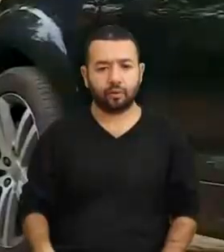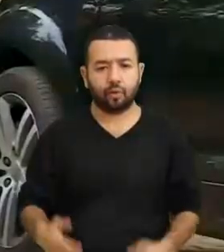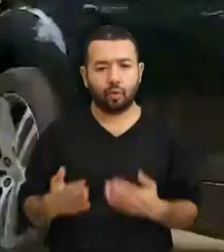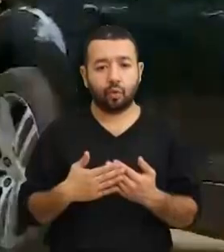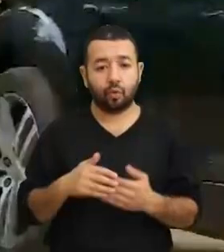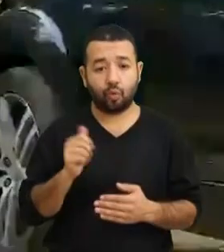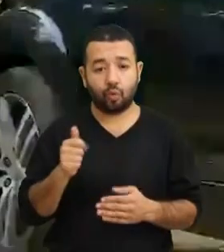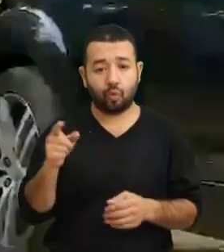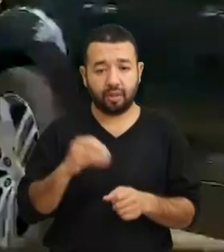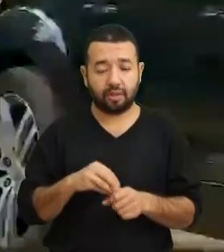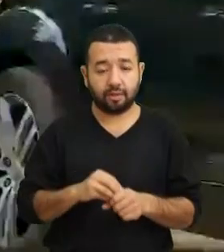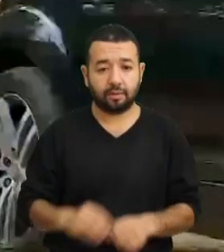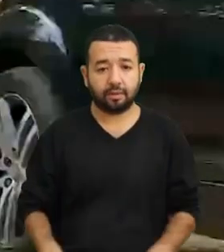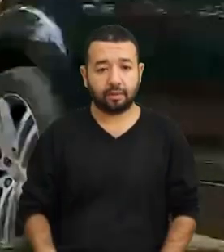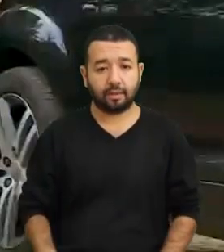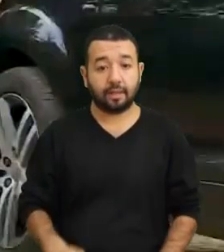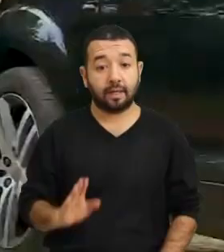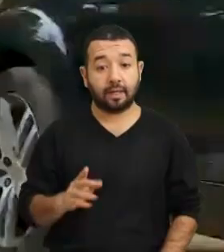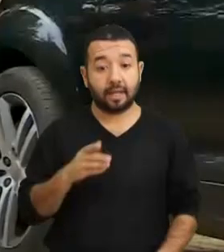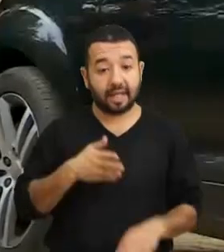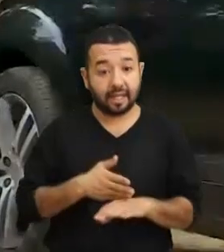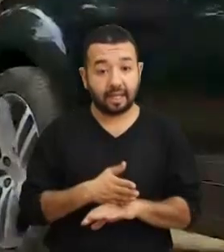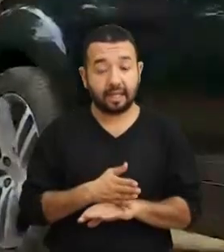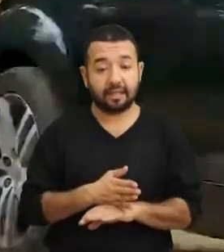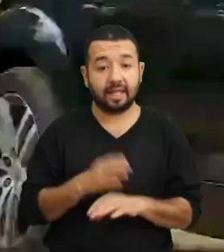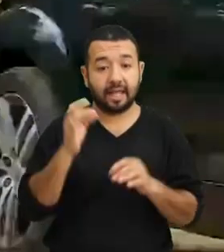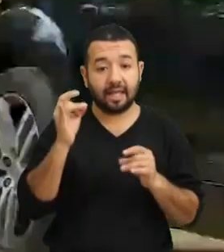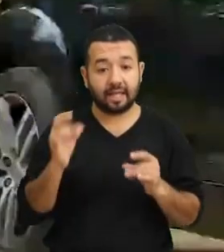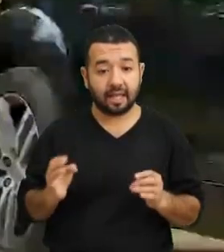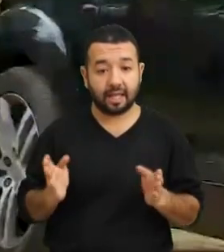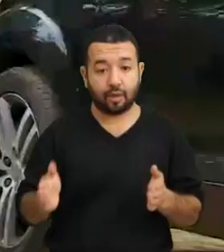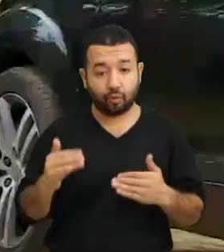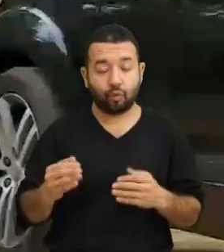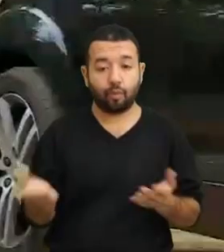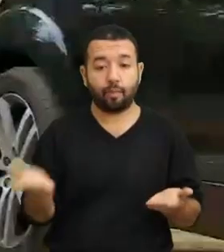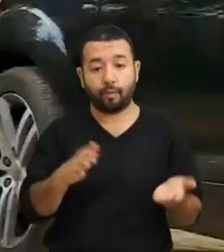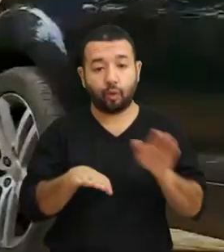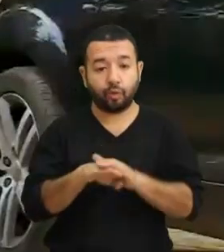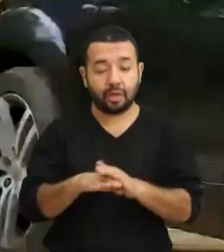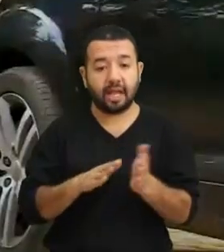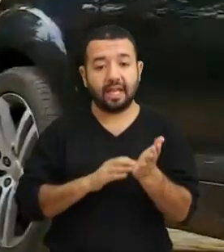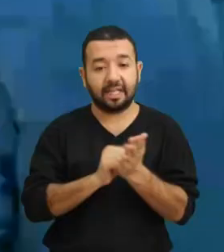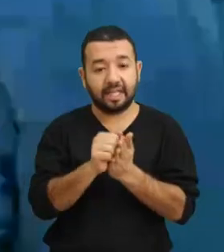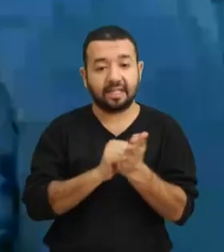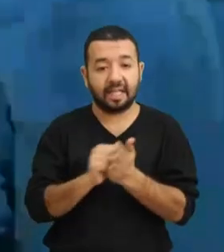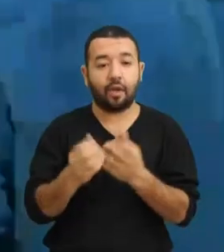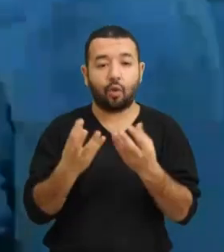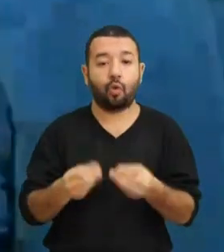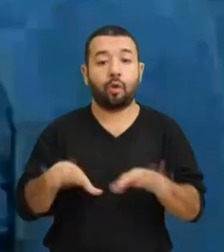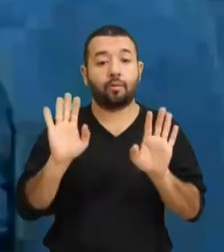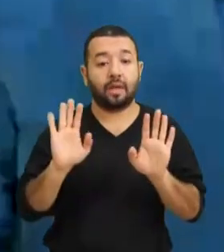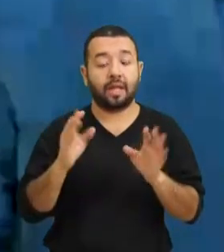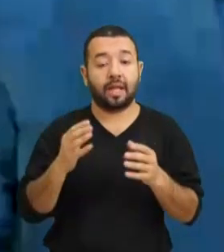günü, düğün günü. Efendim, kesinlikle gelin kutusu, gelin bohçası, gelin kesesi olmayacak.